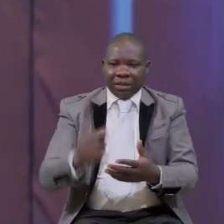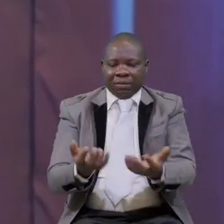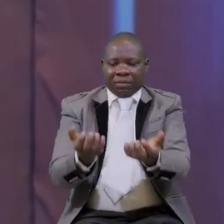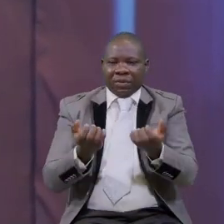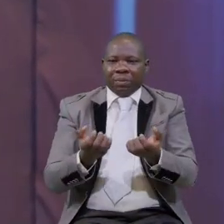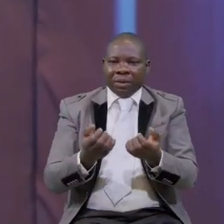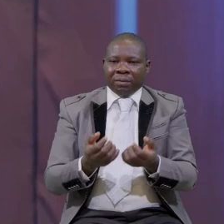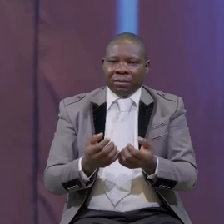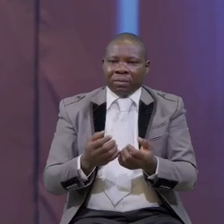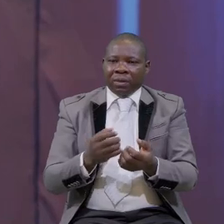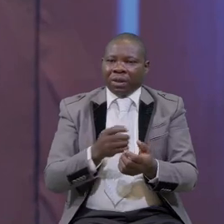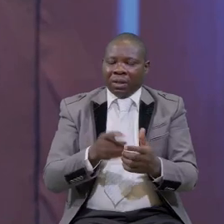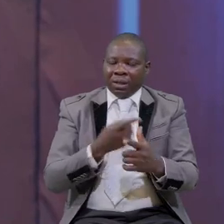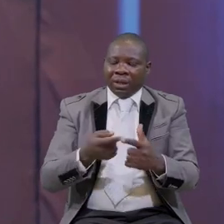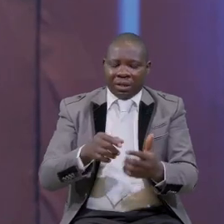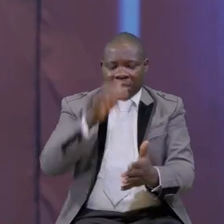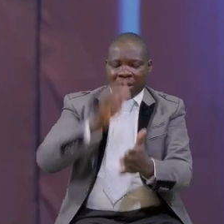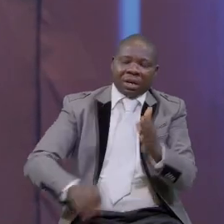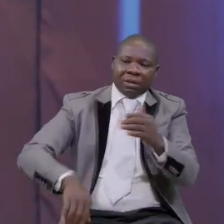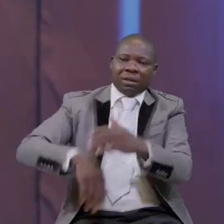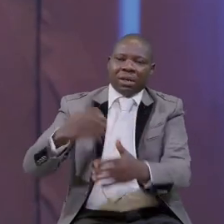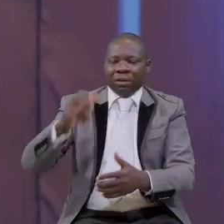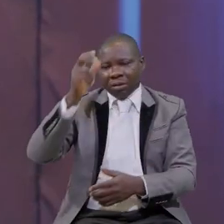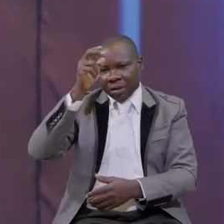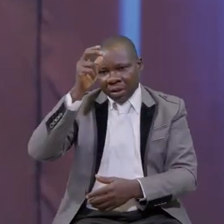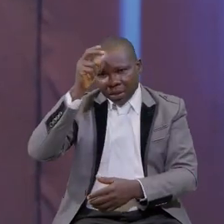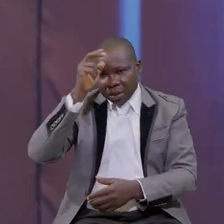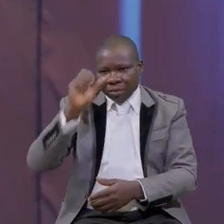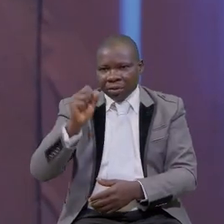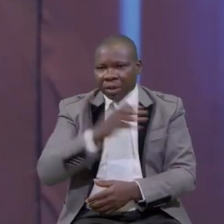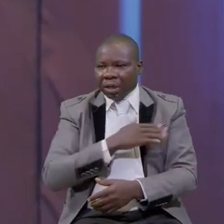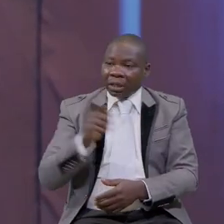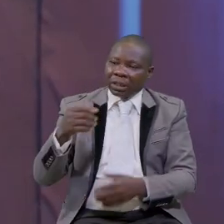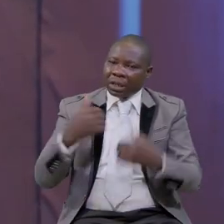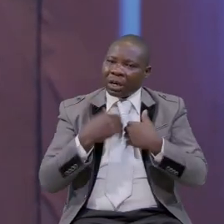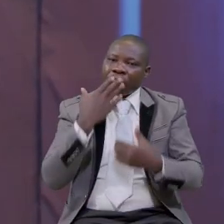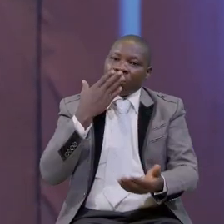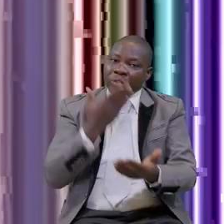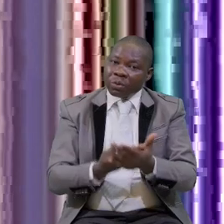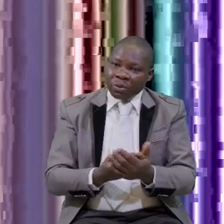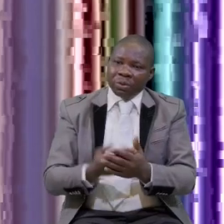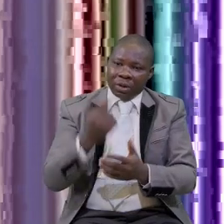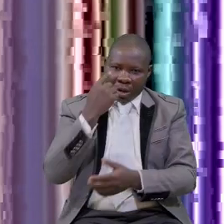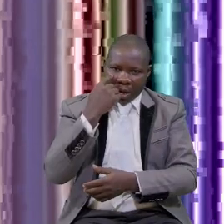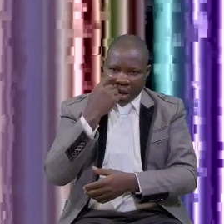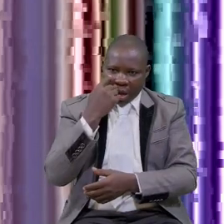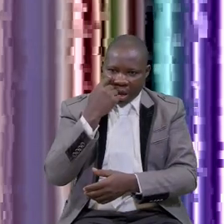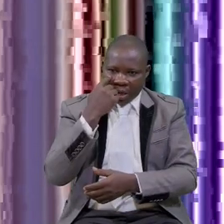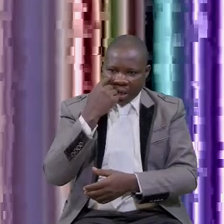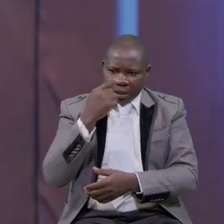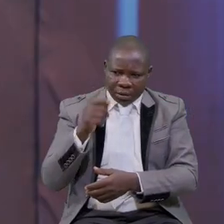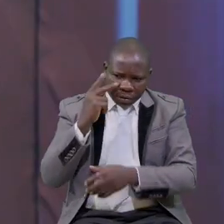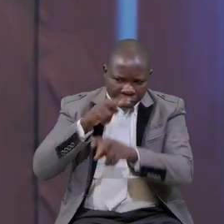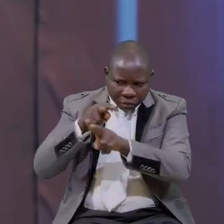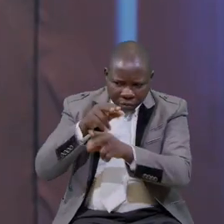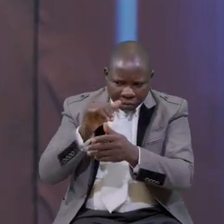Alors il a lu « Chassez les démons ». Il avait une bonne vue. Il a vu